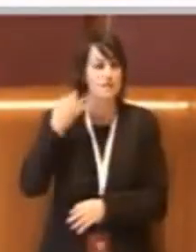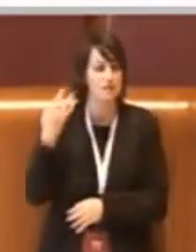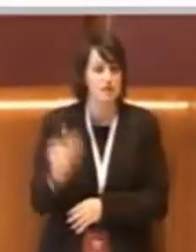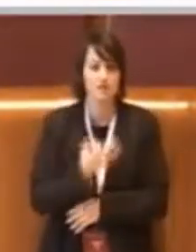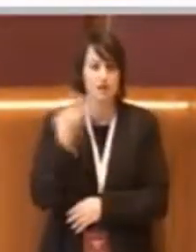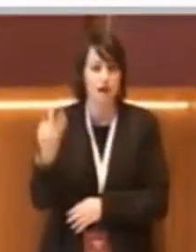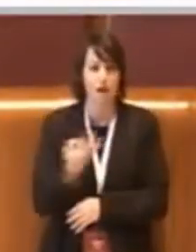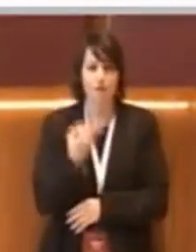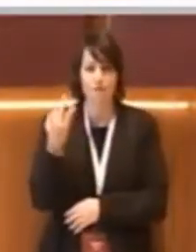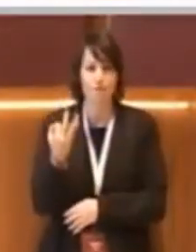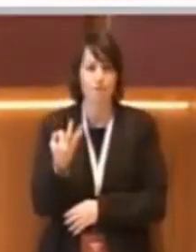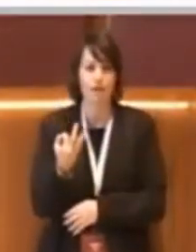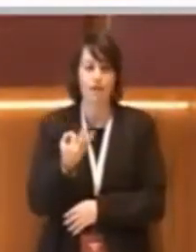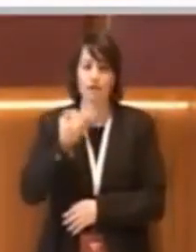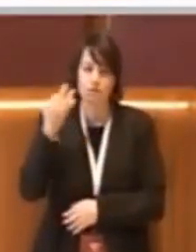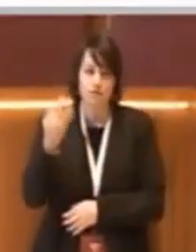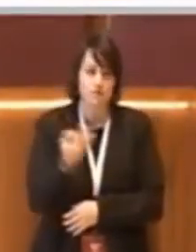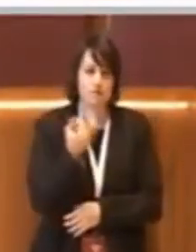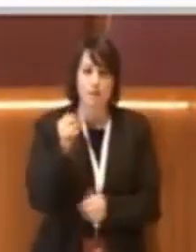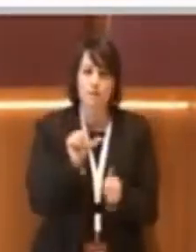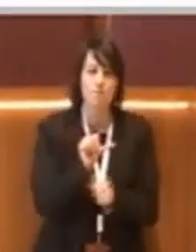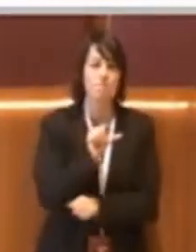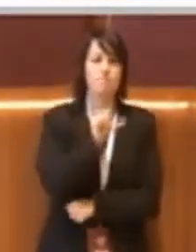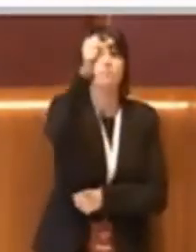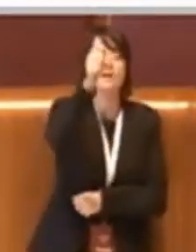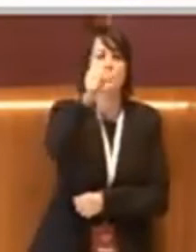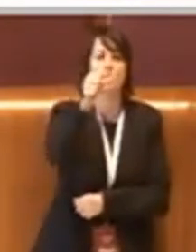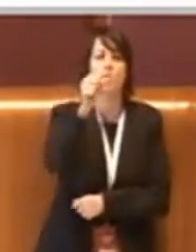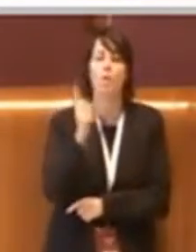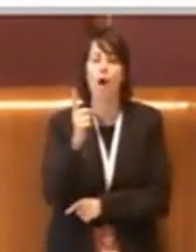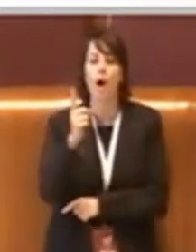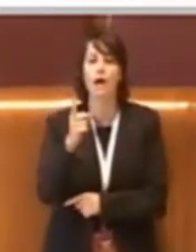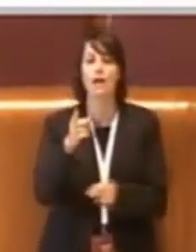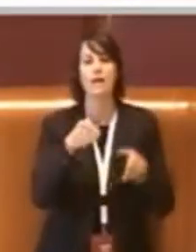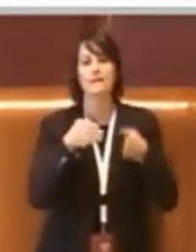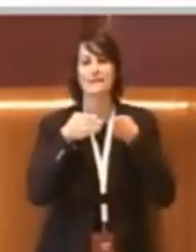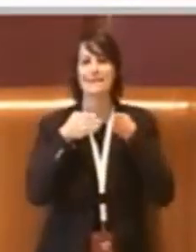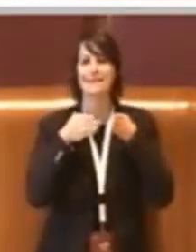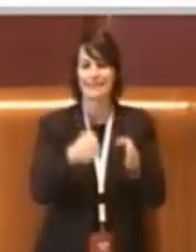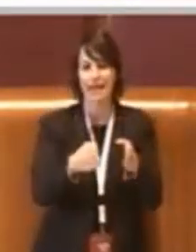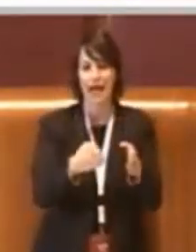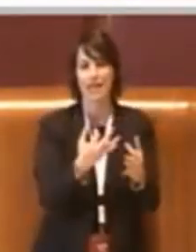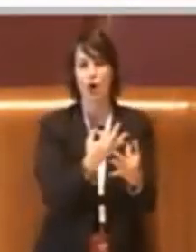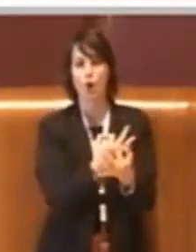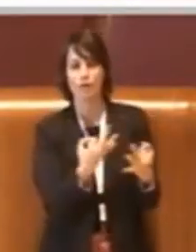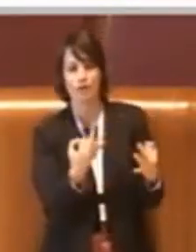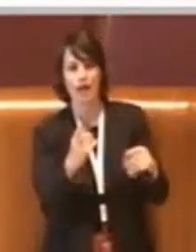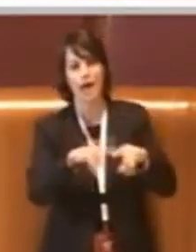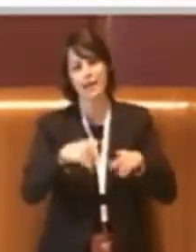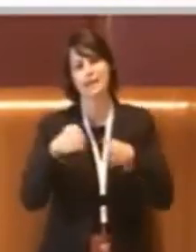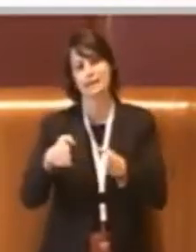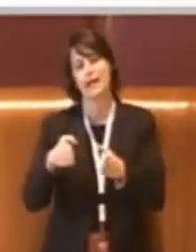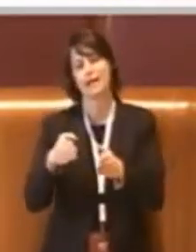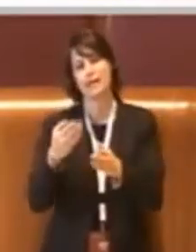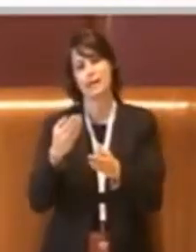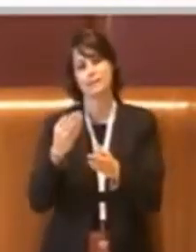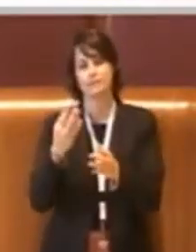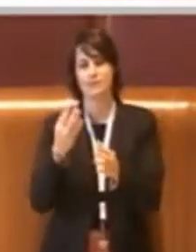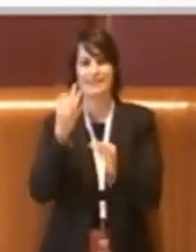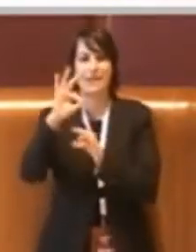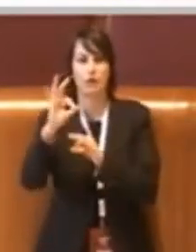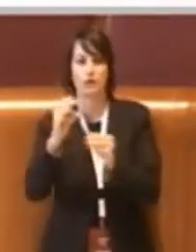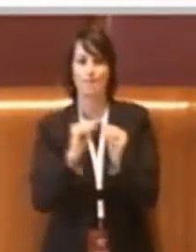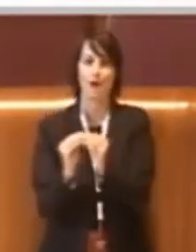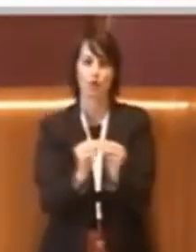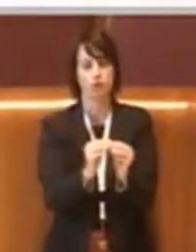in primo posto la manutenzione delle strade, sia ordinaria titolo primo, sia straordinaria titolo